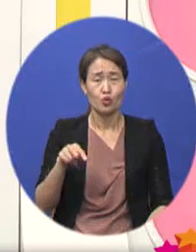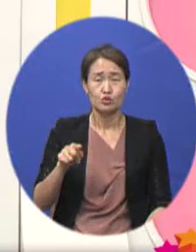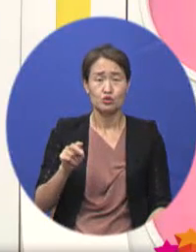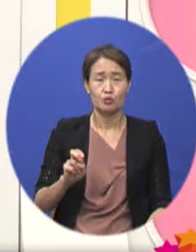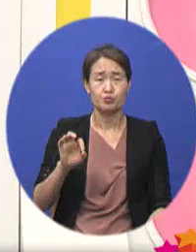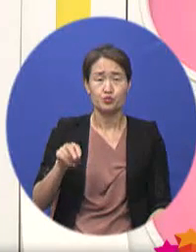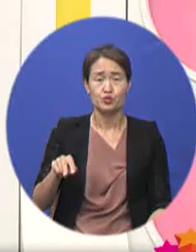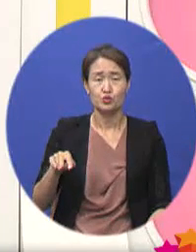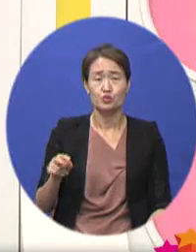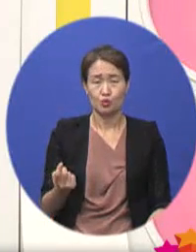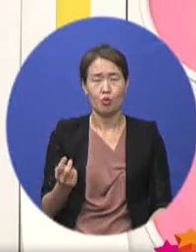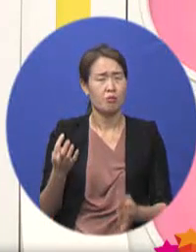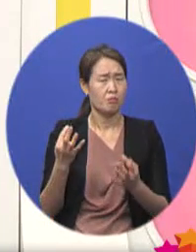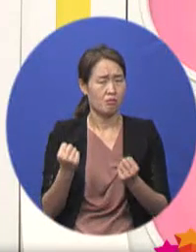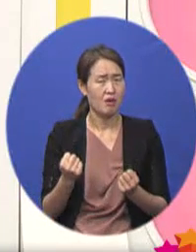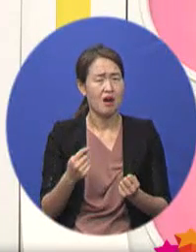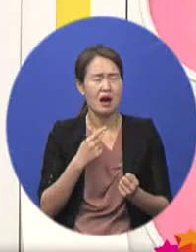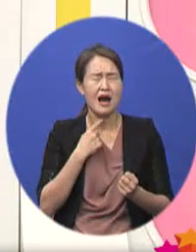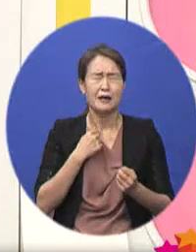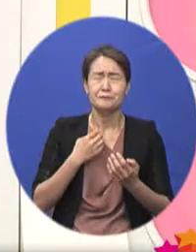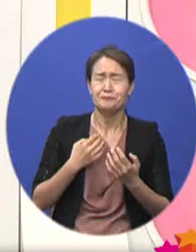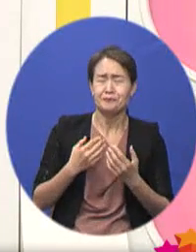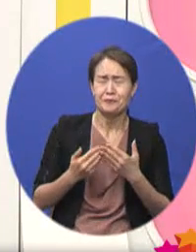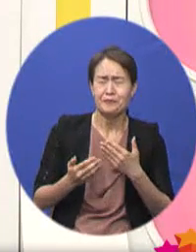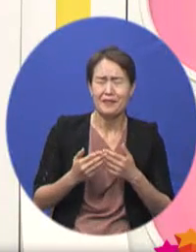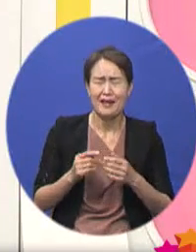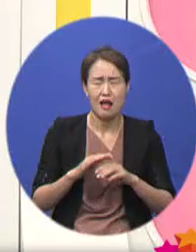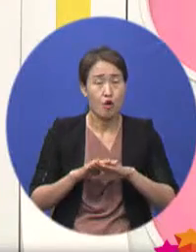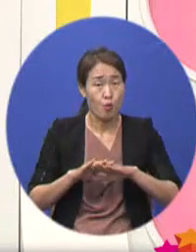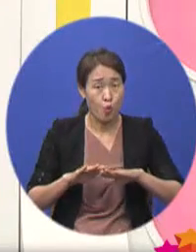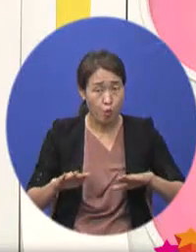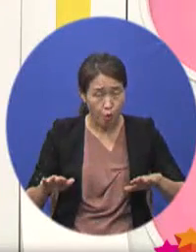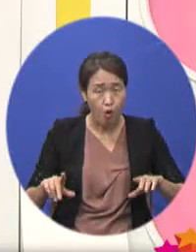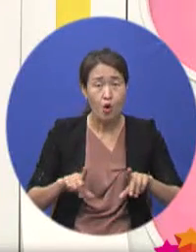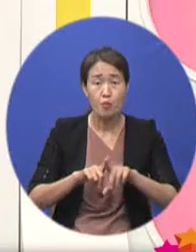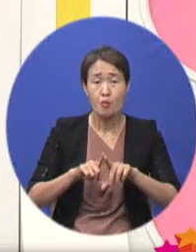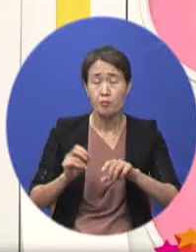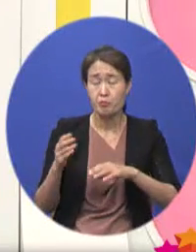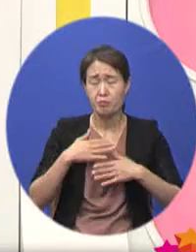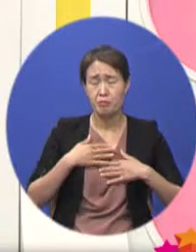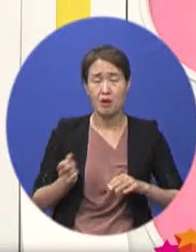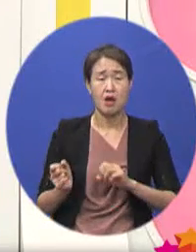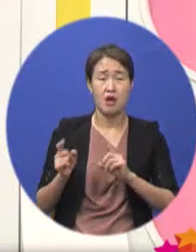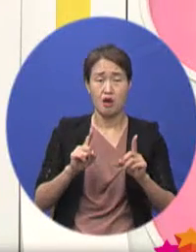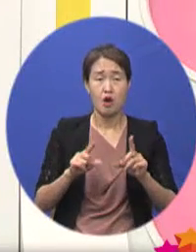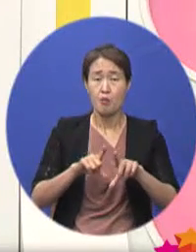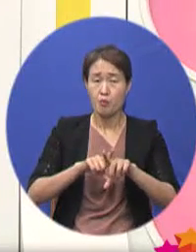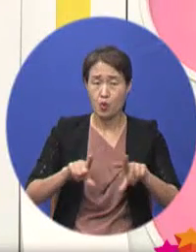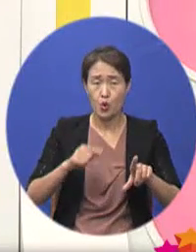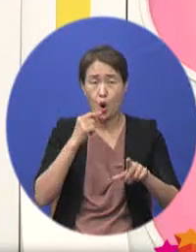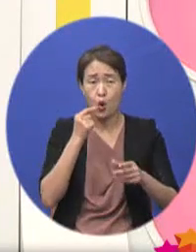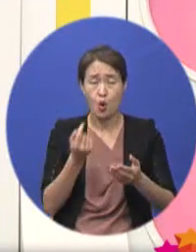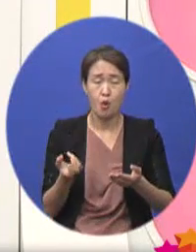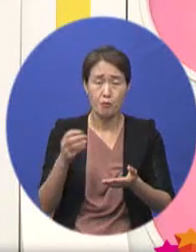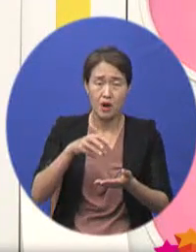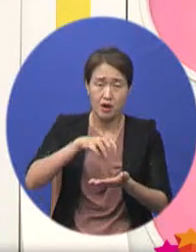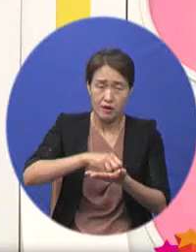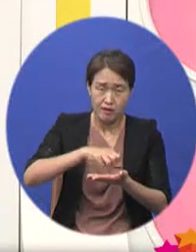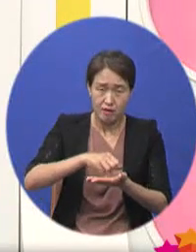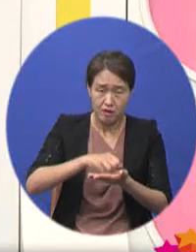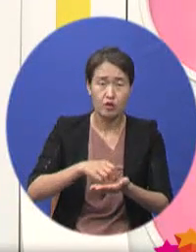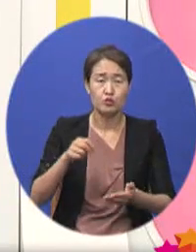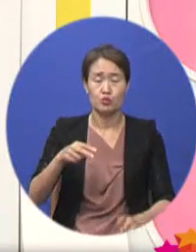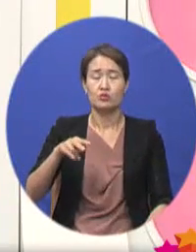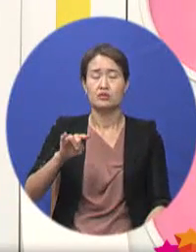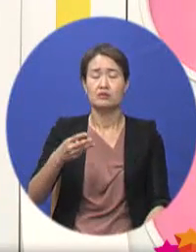해소와 피로 회복에도 좋은 채소입니다. 네. 아. 주로 뭐 고추장을 넣고 무치거나 네. 샐러드로 이렇게 볶아서도 드시는데